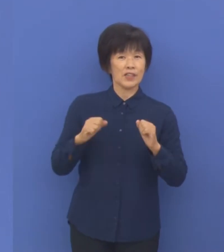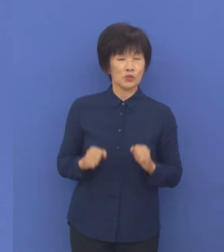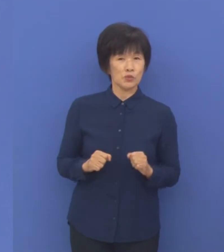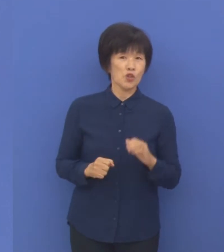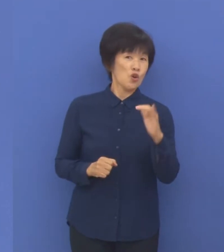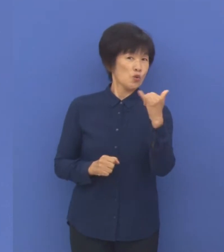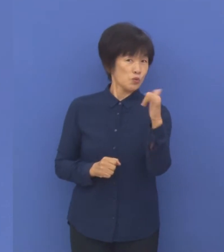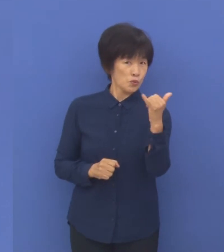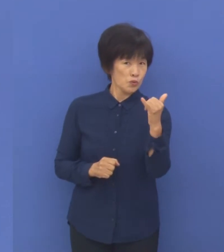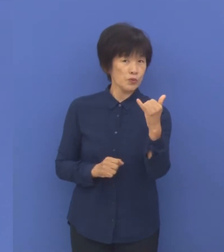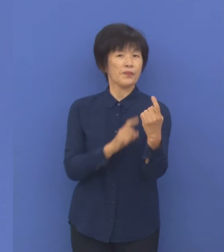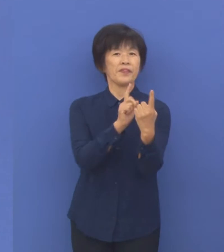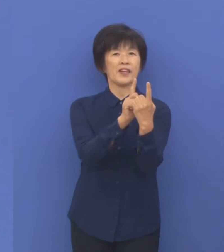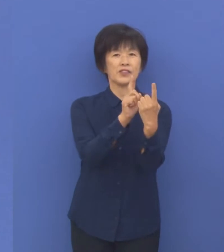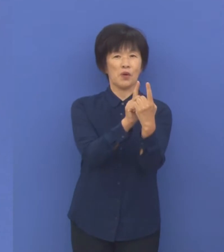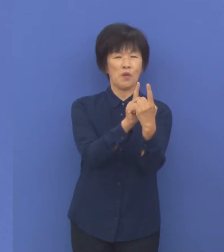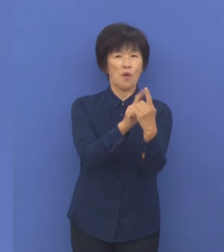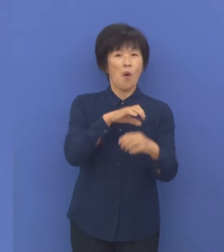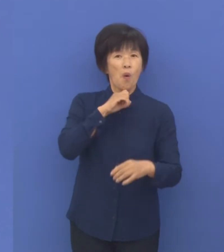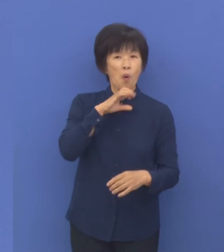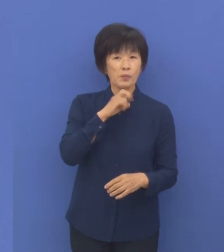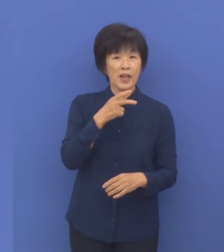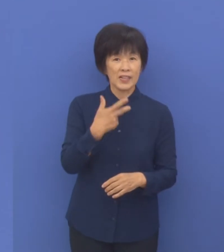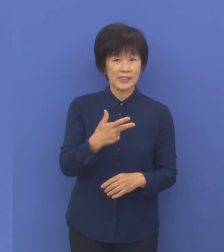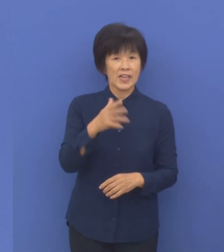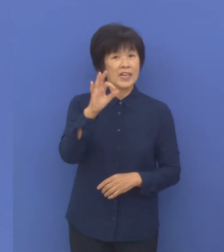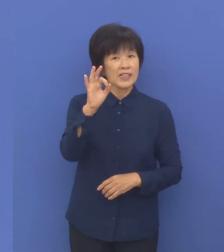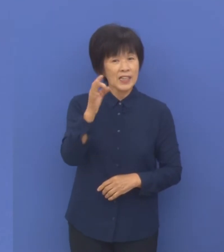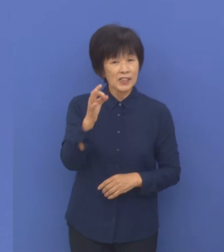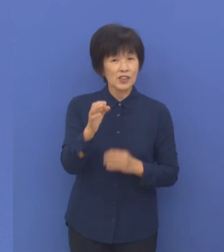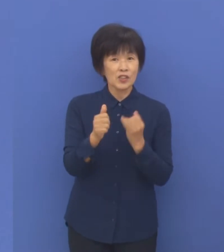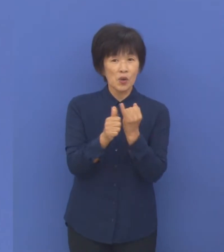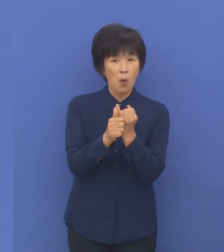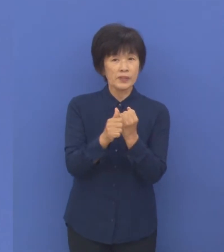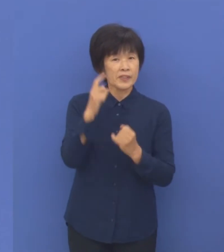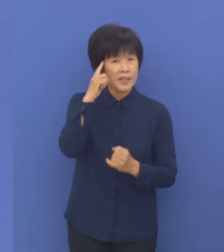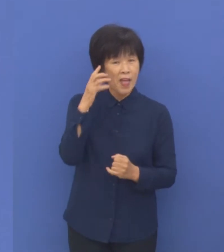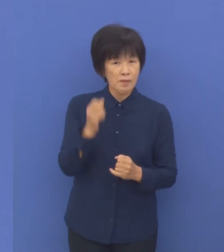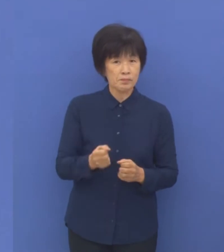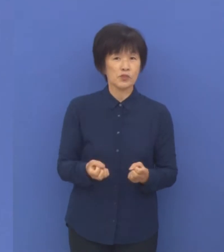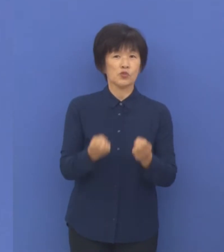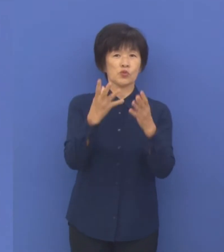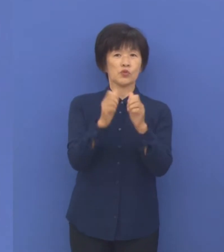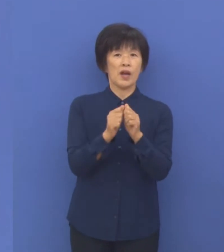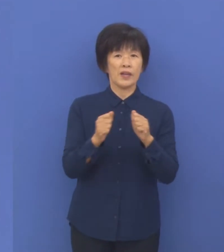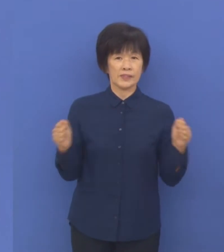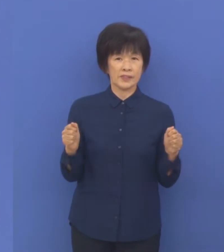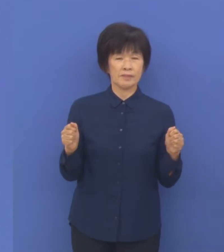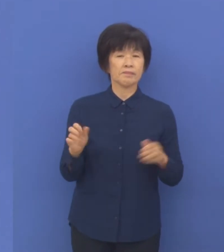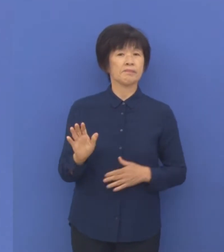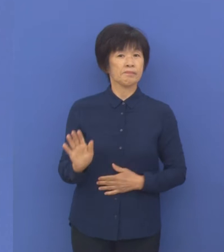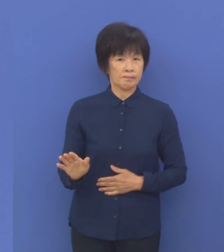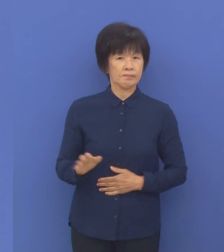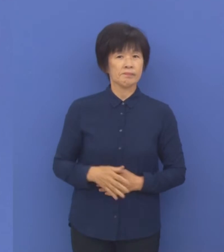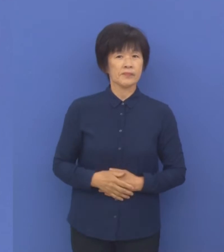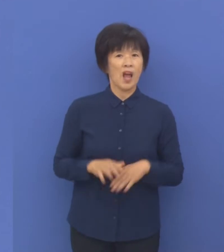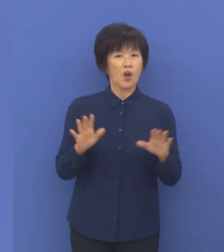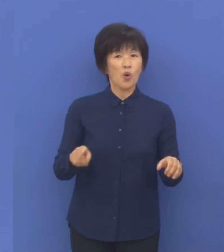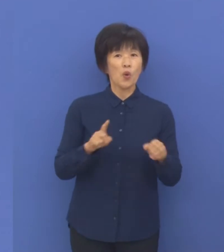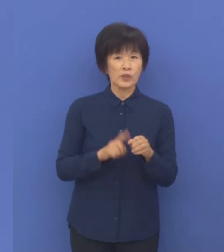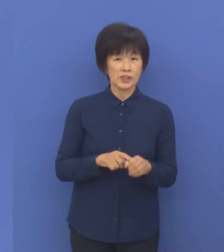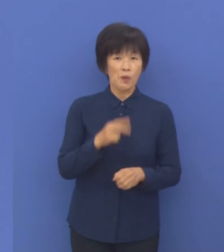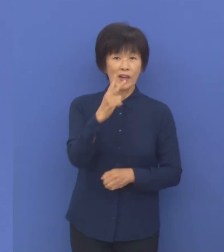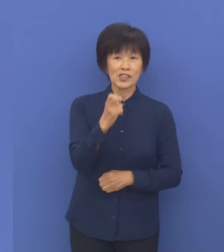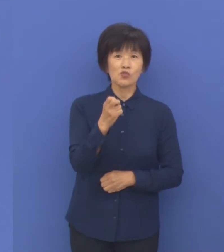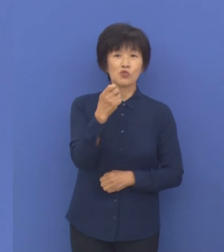ご夫婦を対象に大村市金魂記念祝賀式を開催します今年は